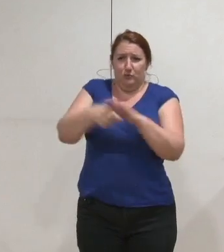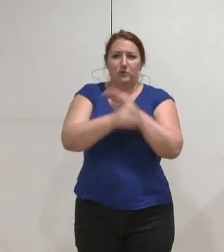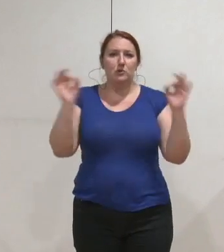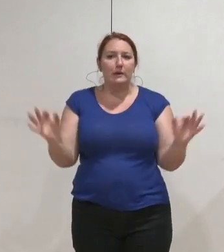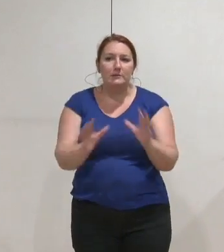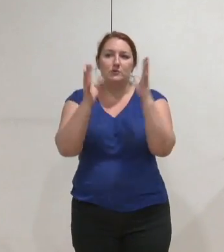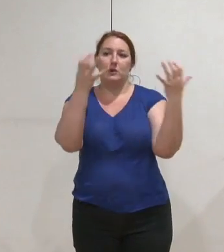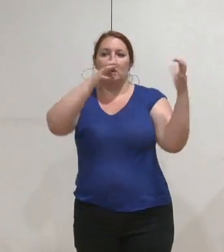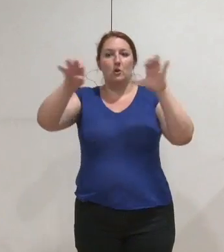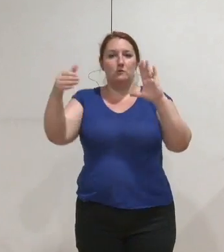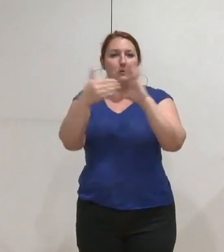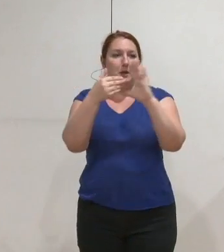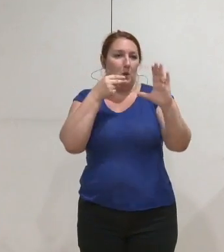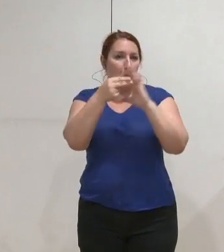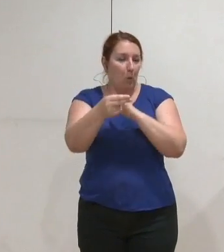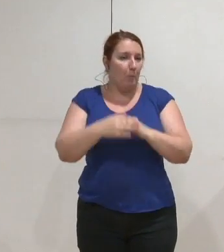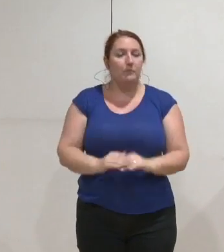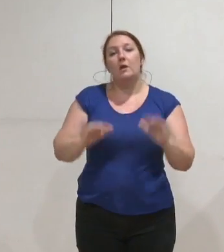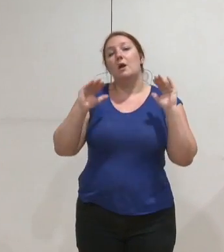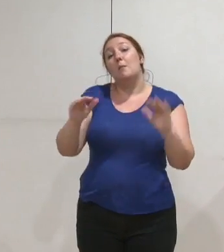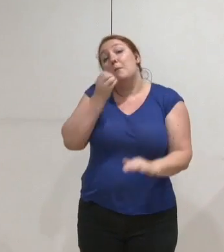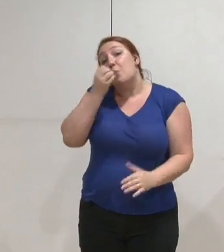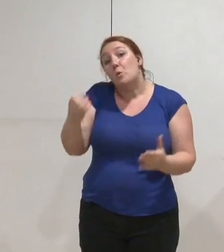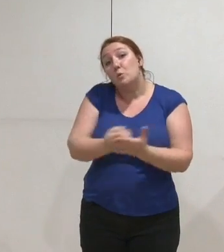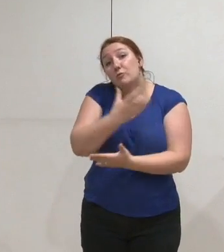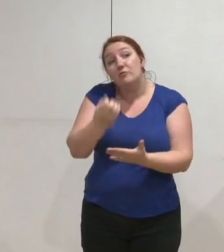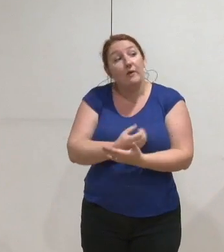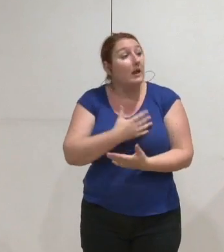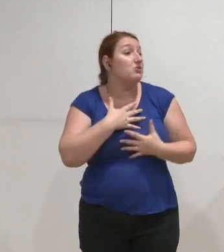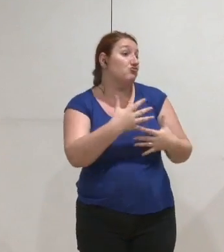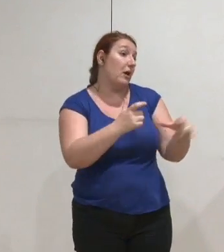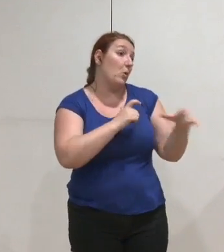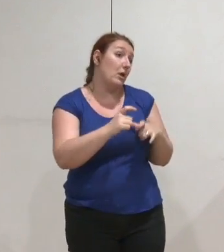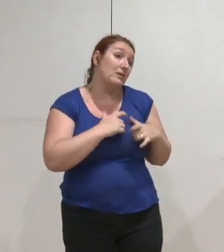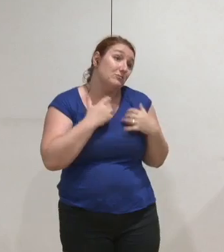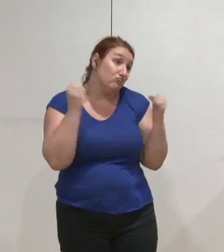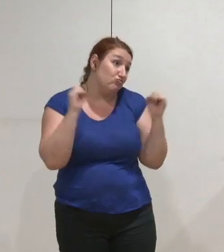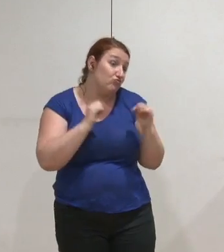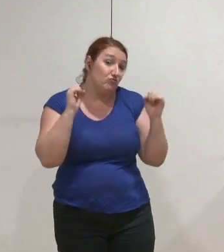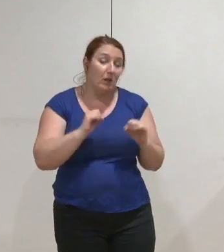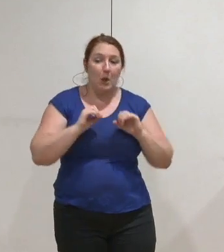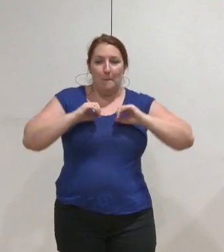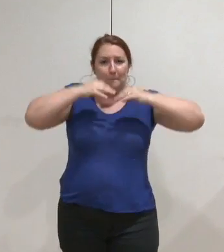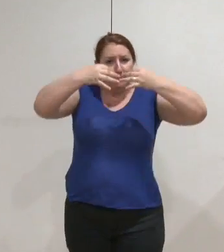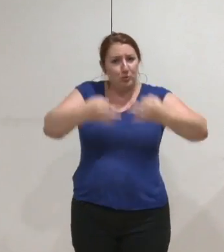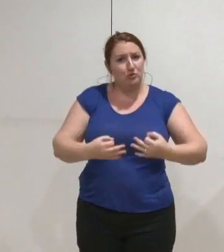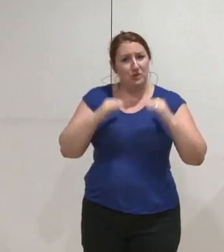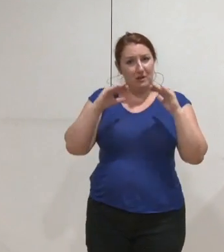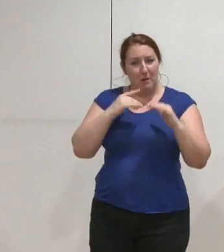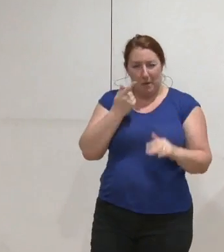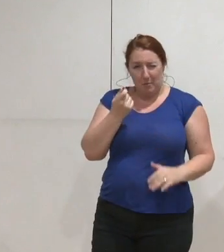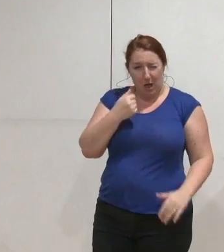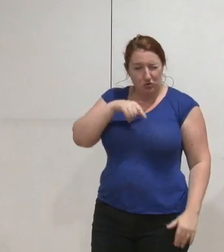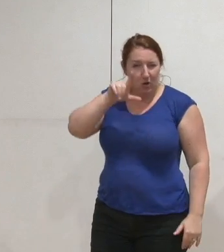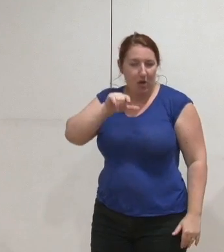900000 €. et puis quand même allez on va finir par une bonne nouvelle si vous voulez bien mes chers collègues il y a quand même un budget dans lequel on a des sous à prendre